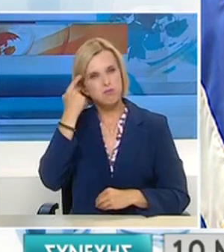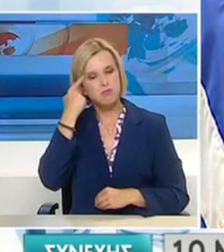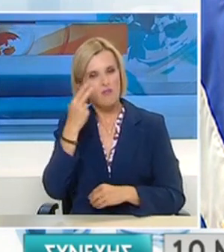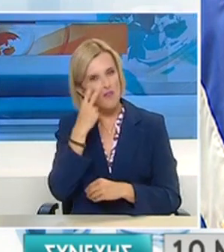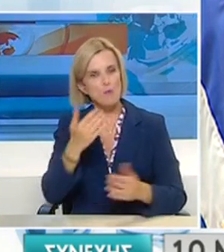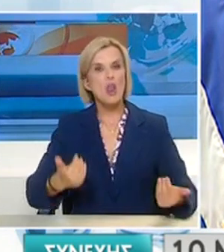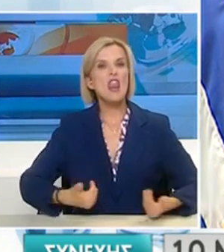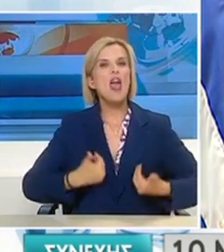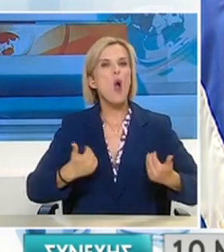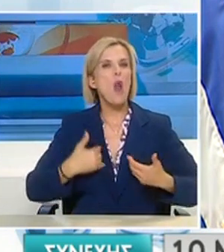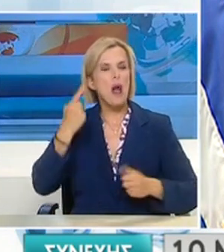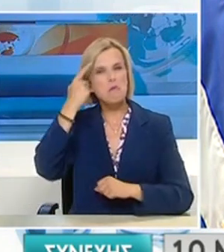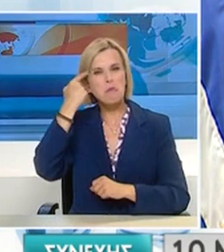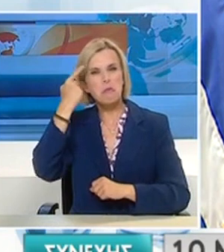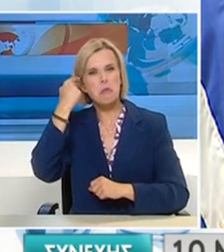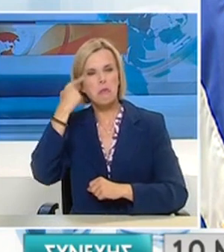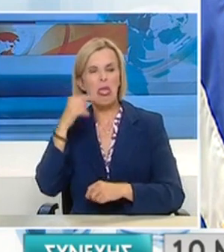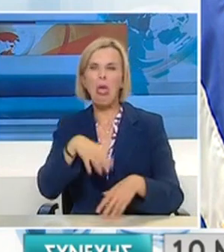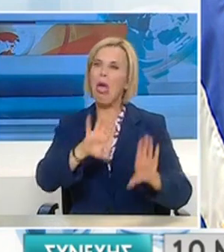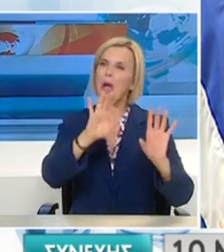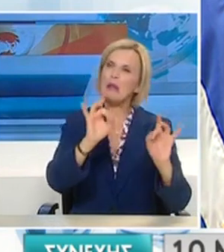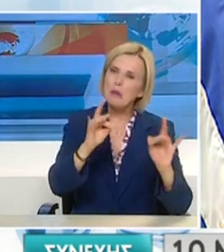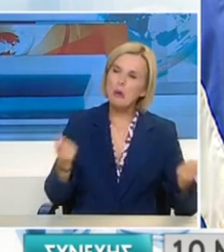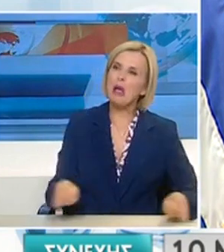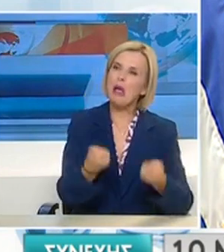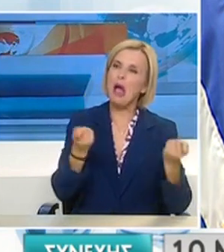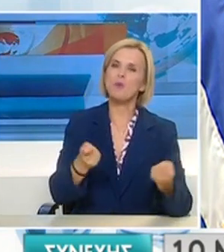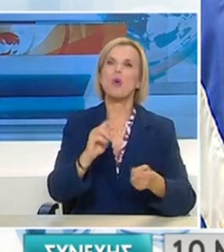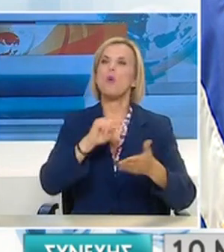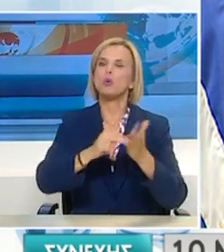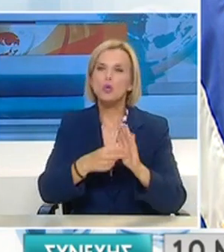θα το κοίταζα σε όλη του τη διάσταση, σε όλες τις πτυχές της κοινωνικής μου ζωής και φυσικά και στο σχολείο.